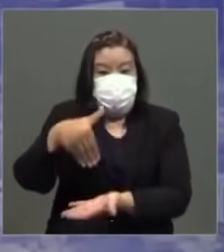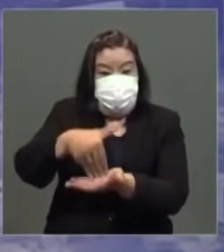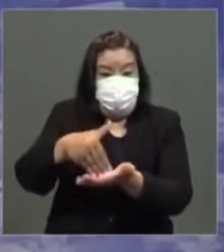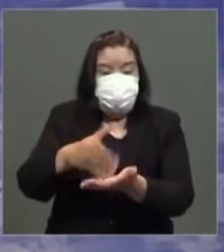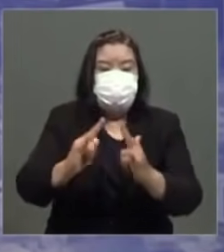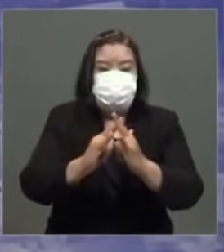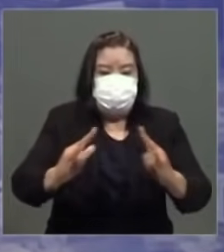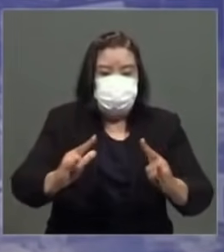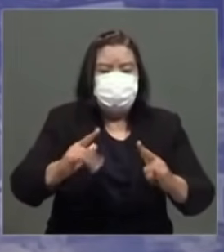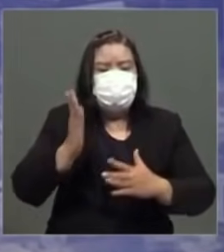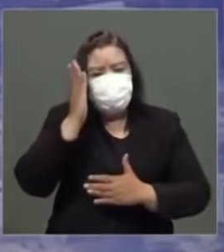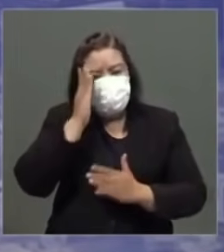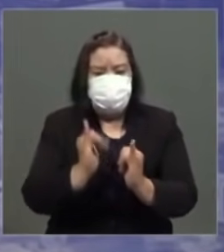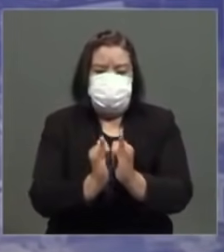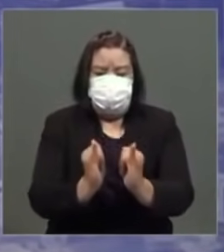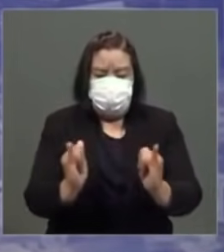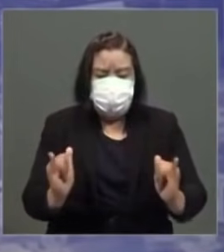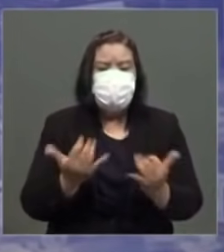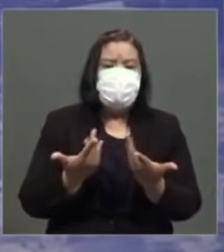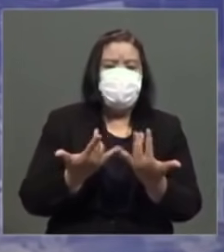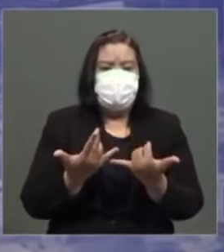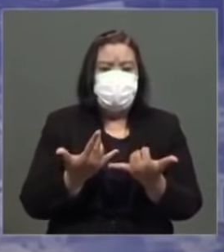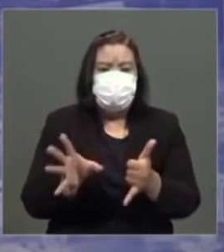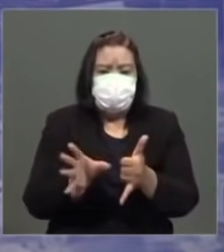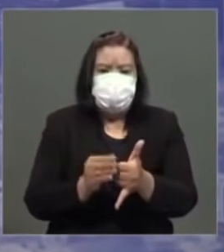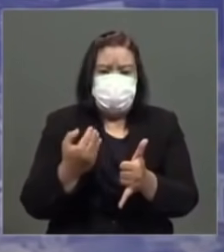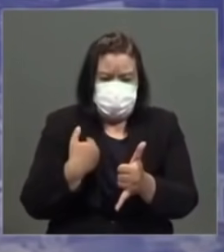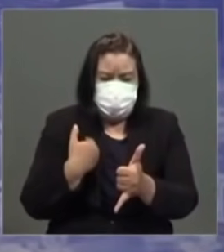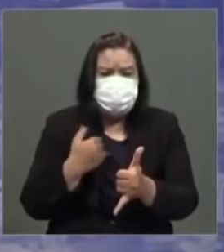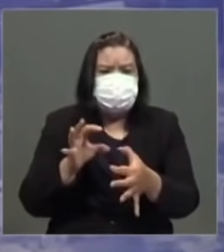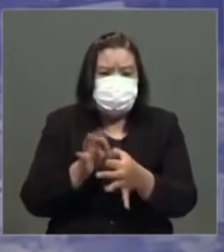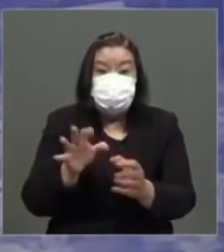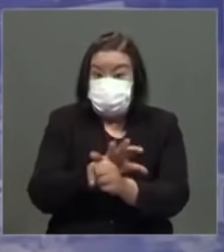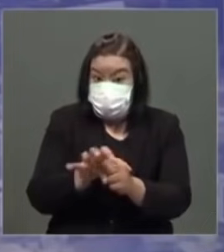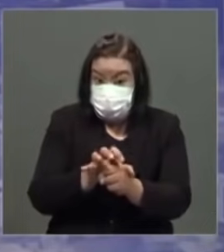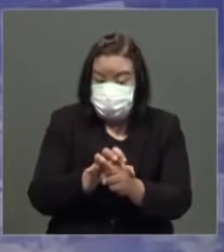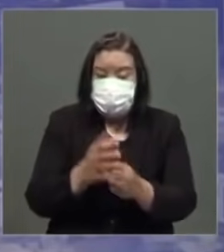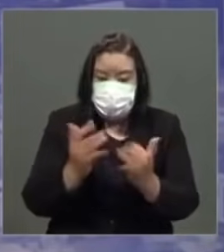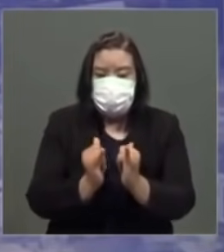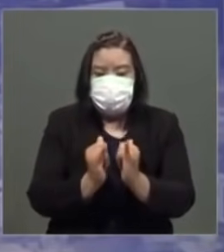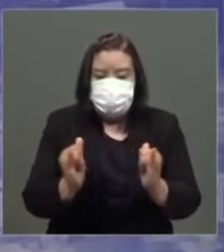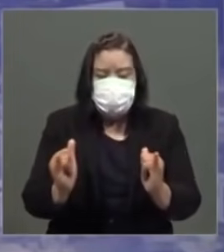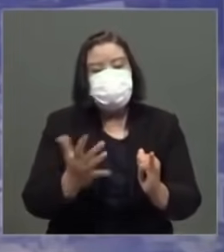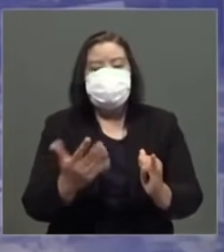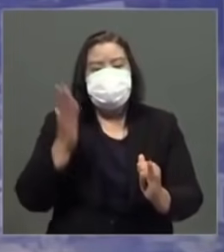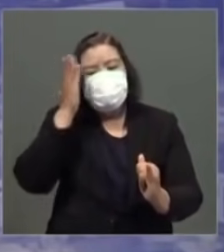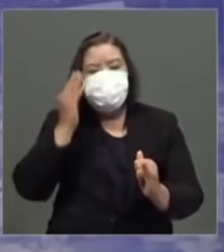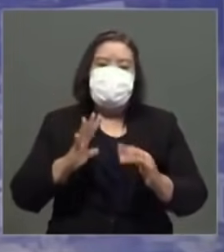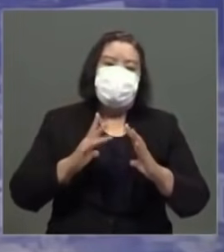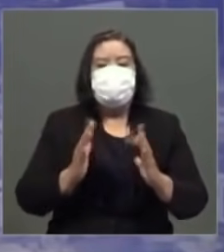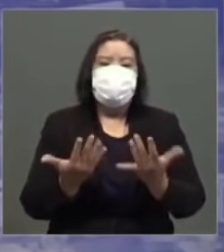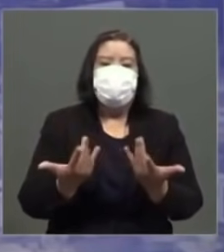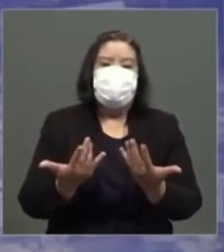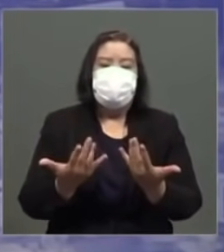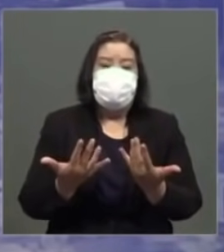ที่จะทำให้คนที่ได้ผลในการตรวจว่ามีเชื้อเนี่ยได้มาพักกันอยู่นะครับล่าสุดก็ใน